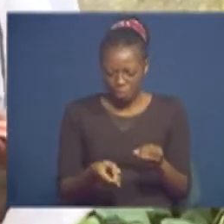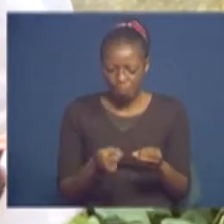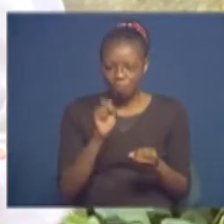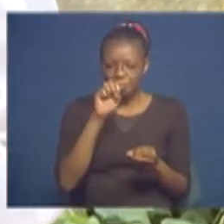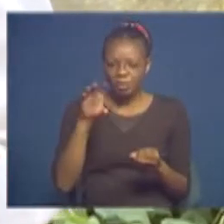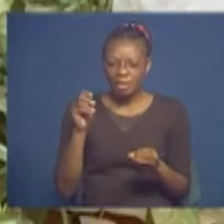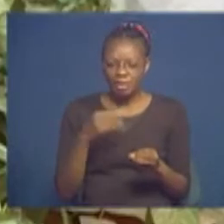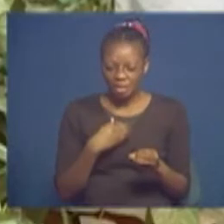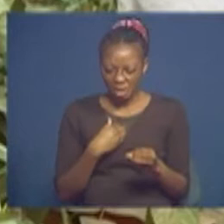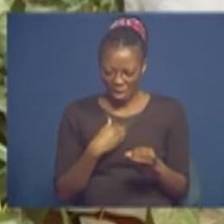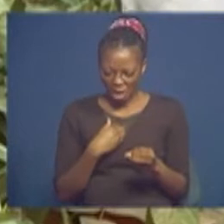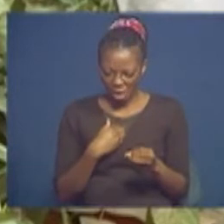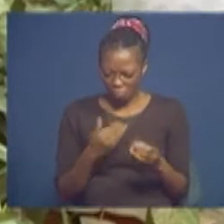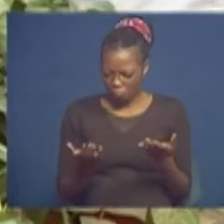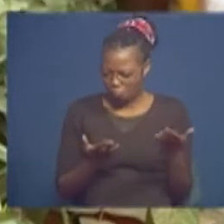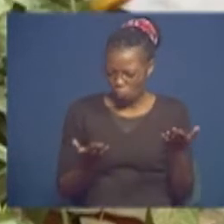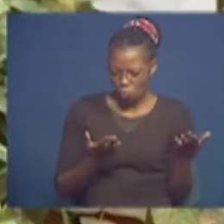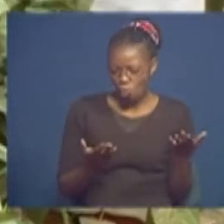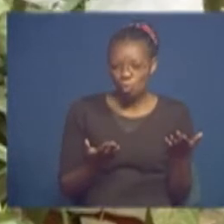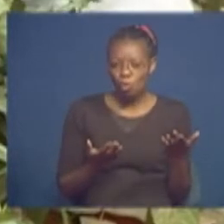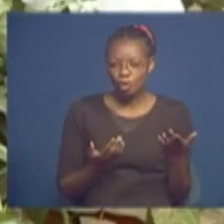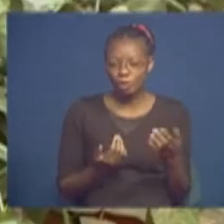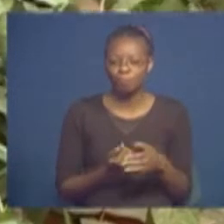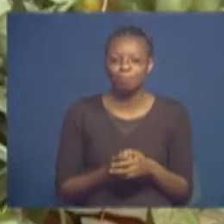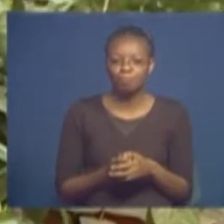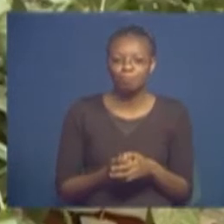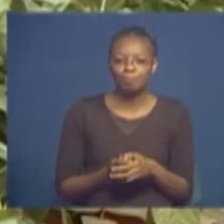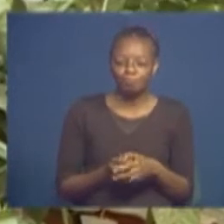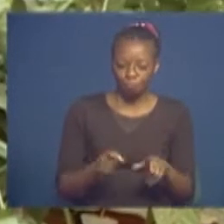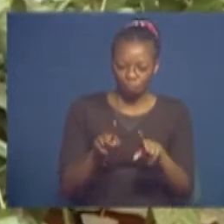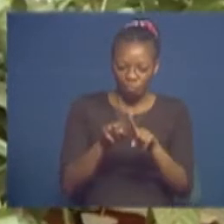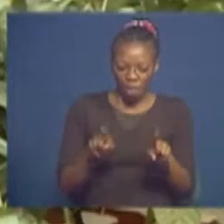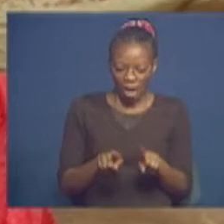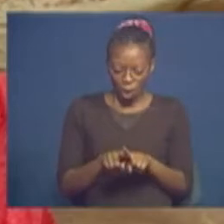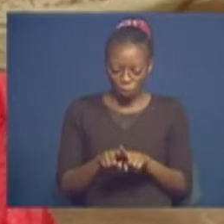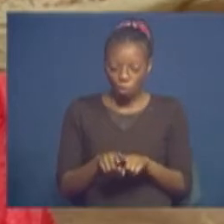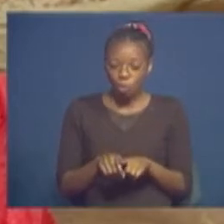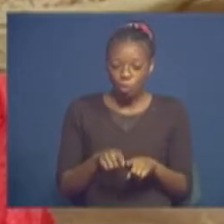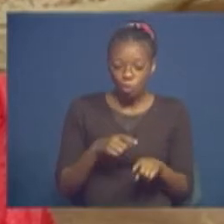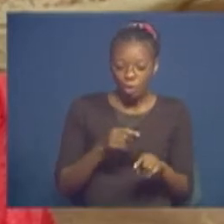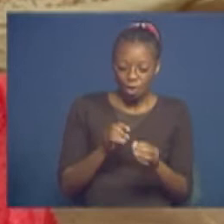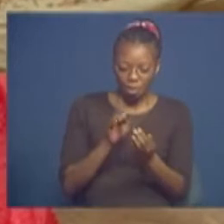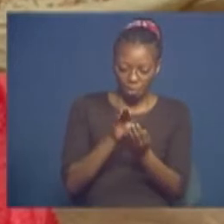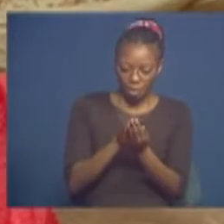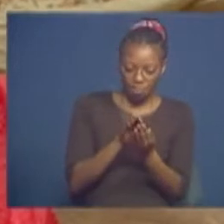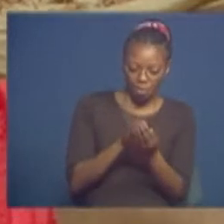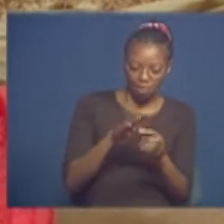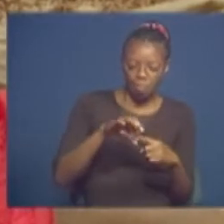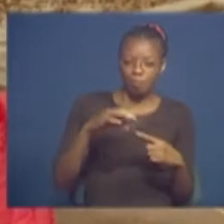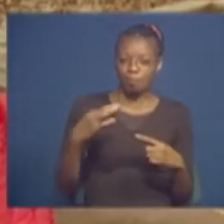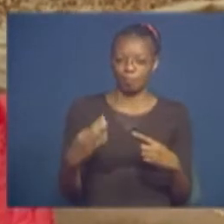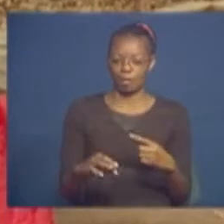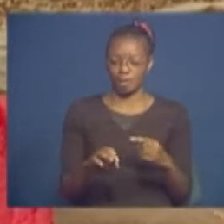ama zikose kupendwa. Pia jinsi ya kuhifadhi mboga ni muhimu. Mboga huharibika haraka baada